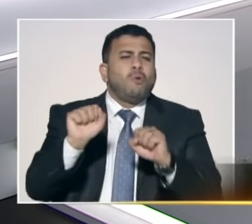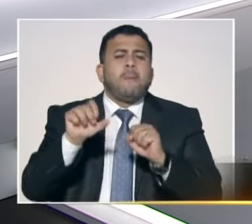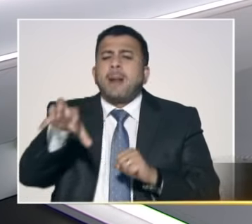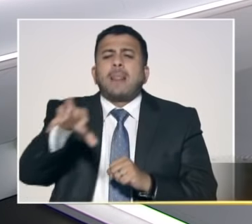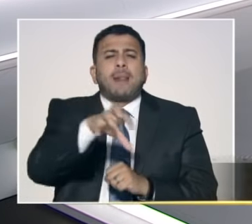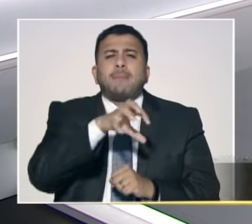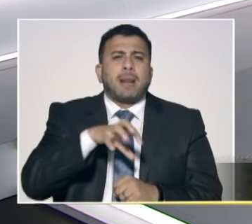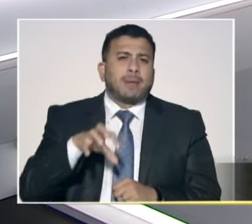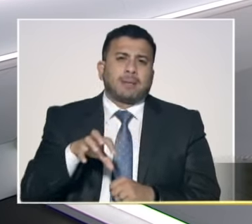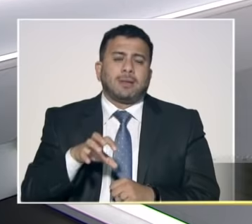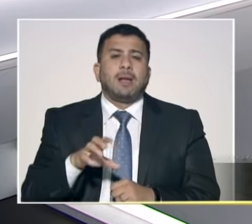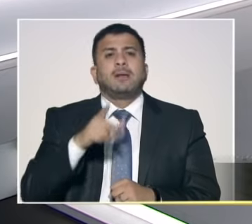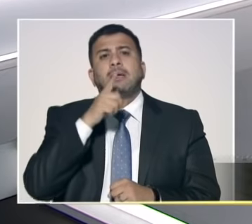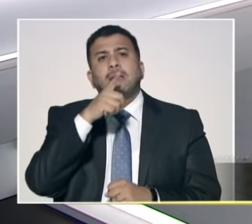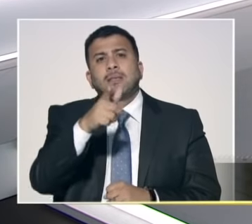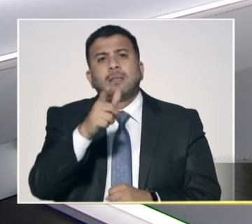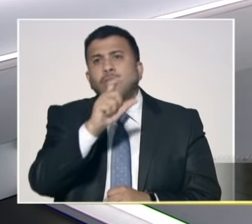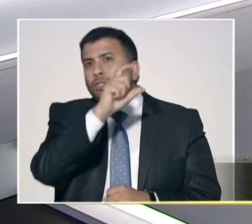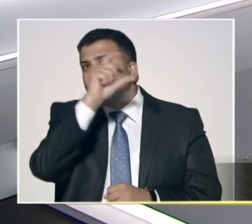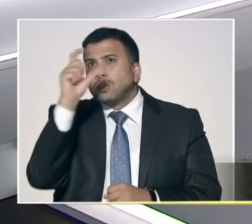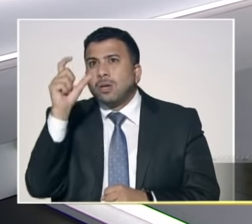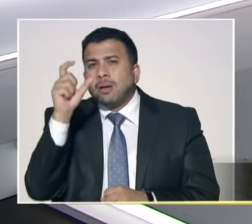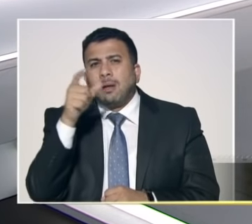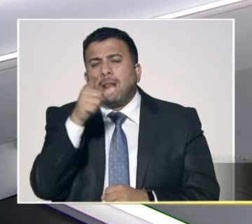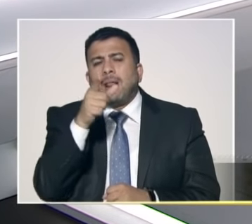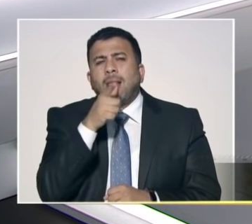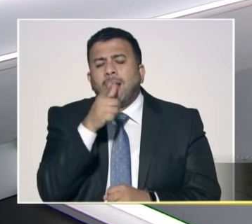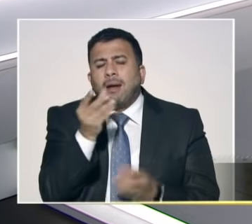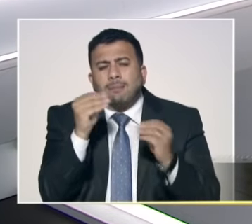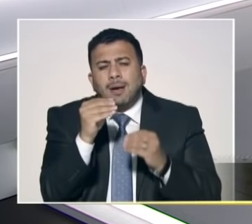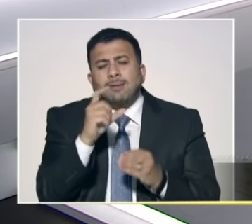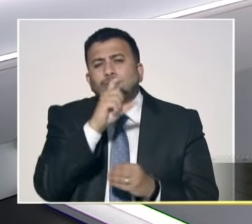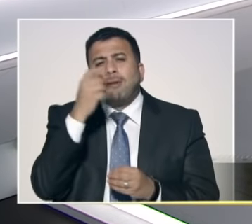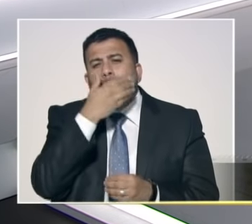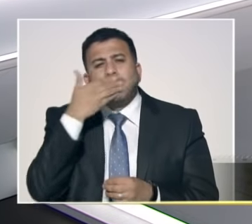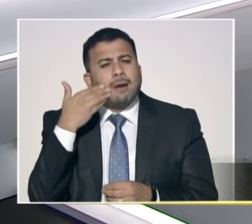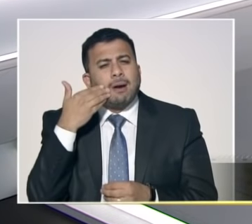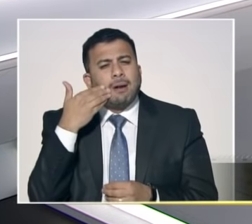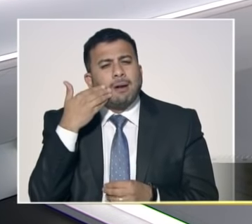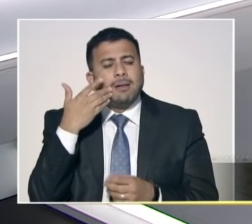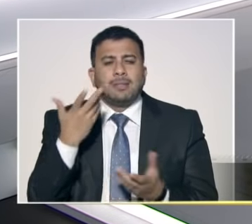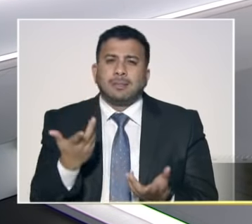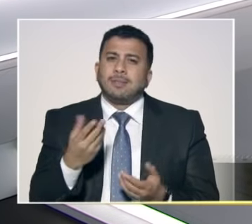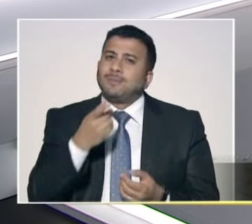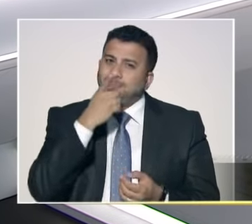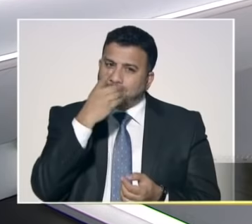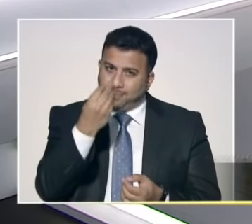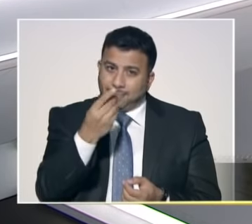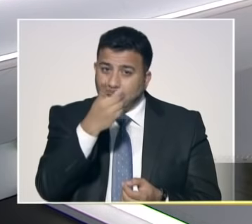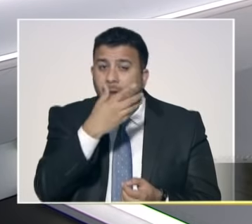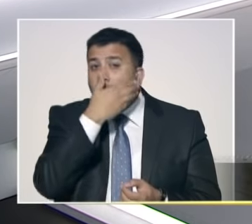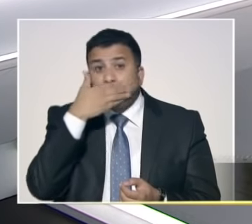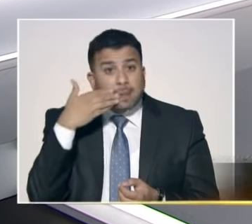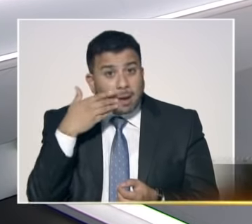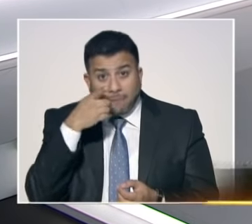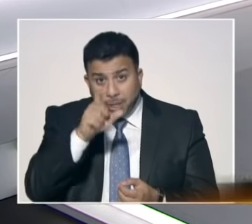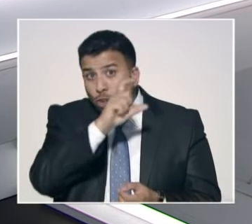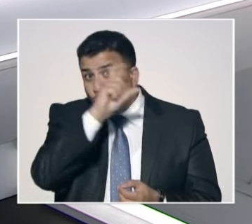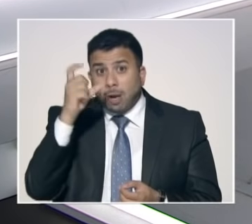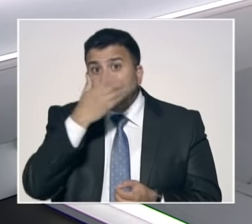في رمضان وما رمضان ما أدري شلون دخلتيها. عموما الله عز وجل يقول أحل لكم ليلة الصيام الرفث إلى